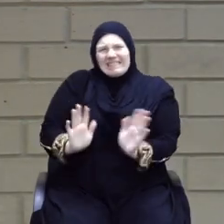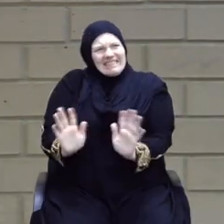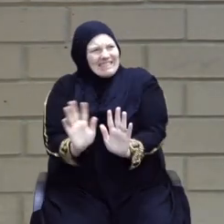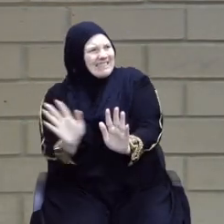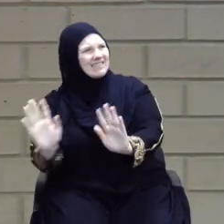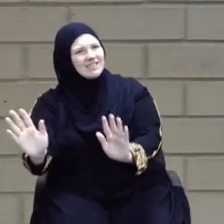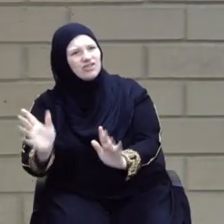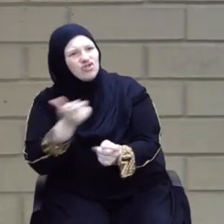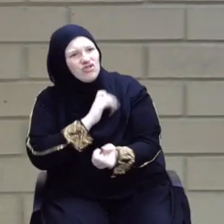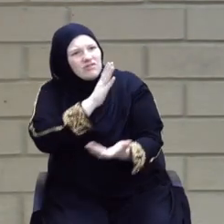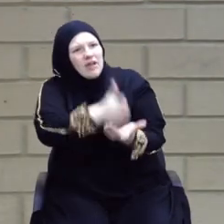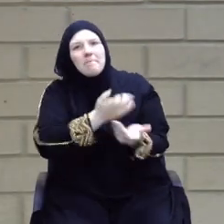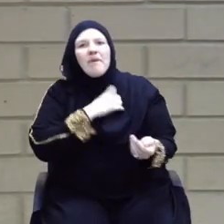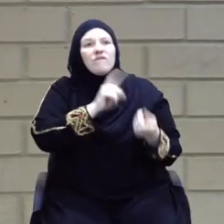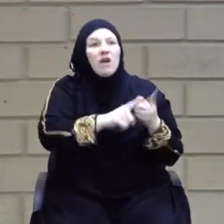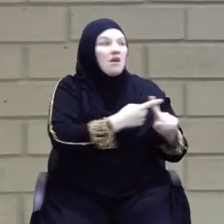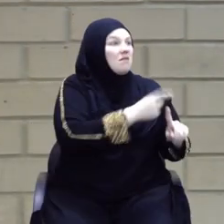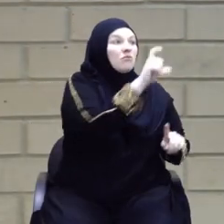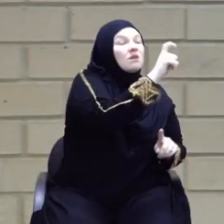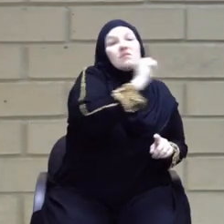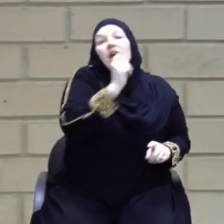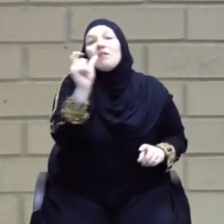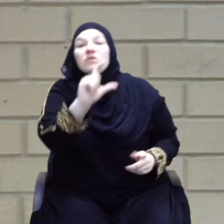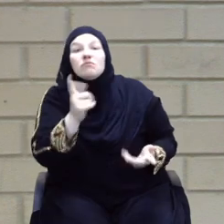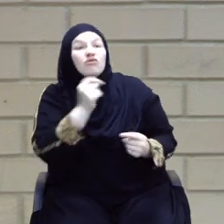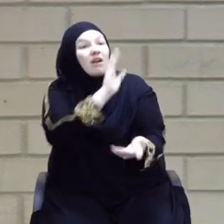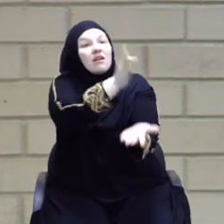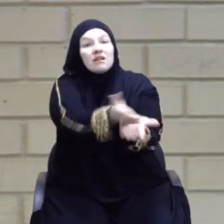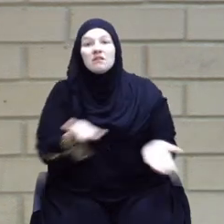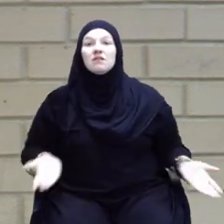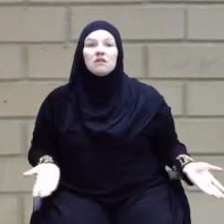أَفْسَدَ النَّاسِ. To qualify, you have to be